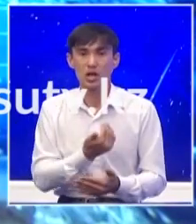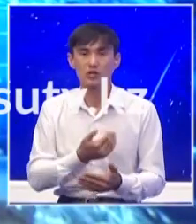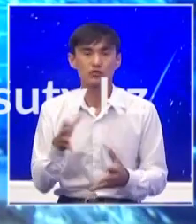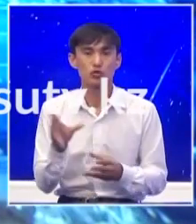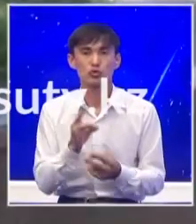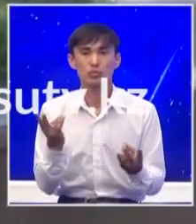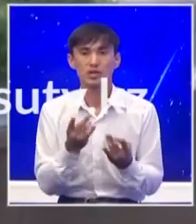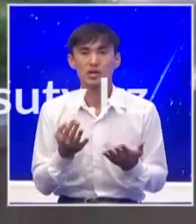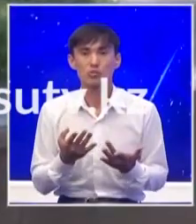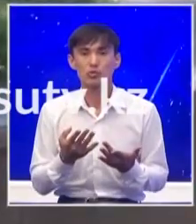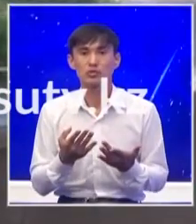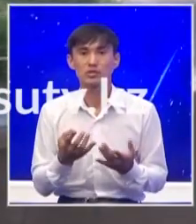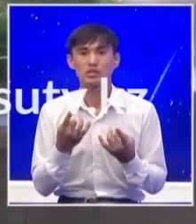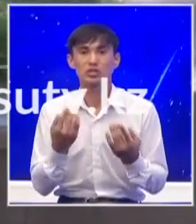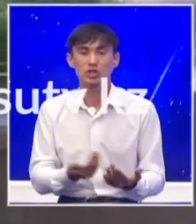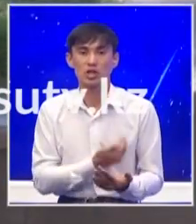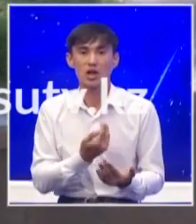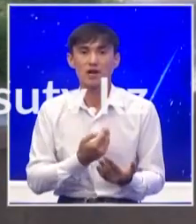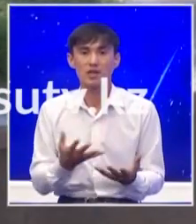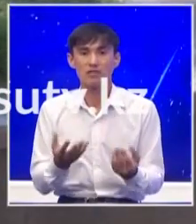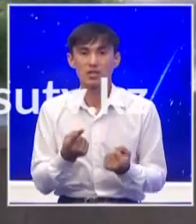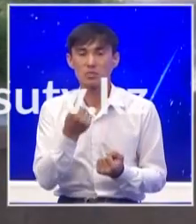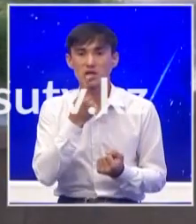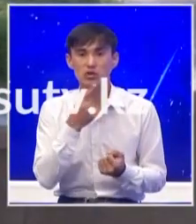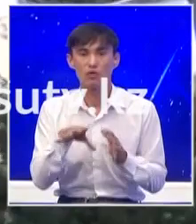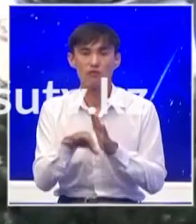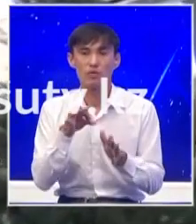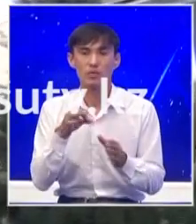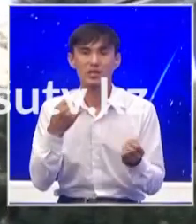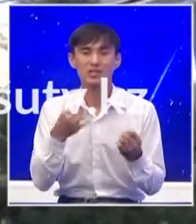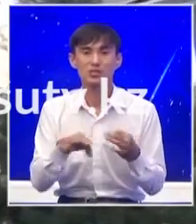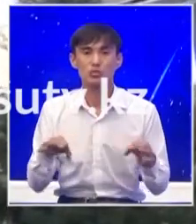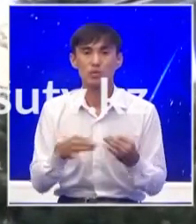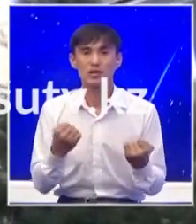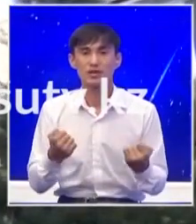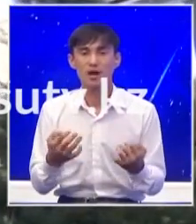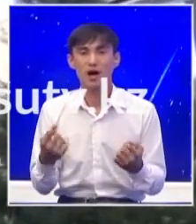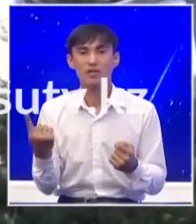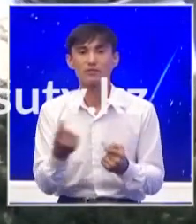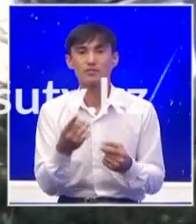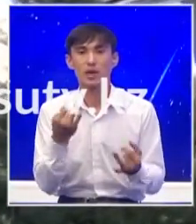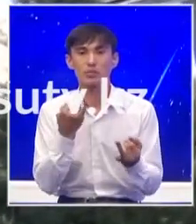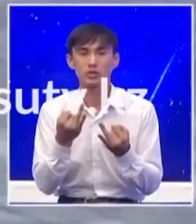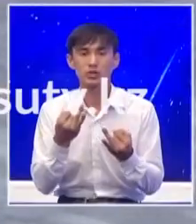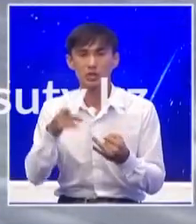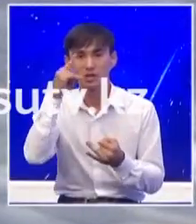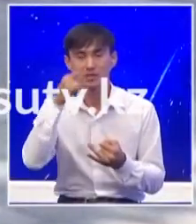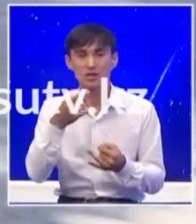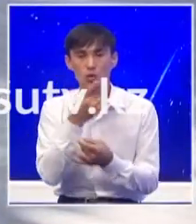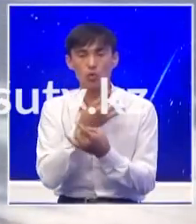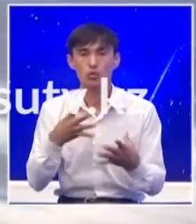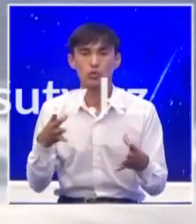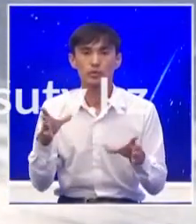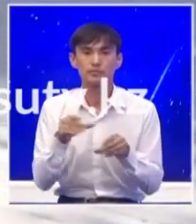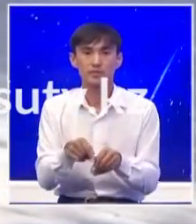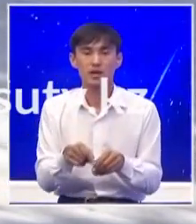этого потребуется – искреннее желание овладеть языком выбранного инструмента и одновременно с этим приобщиться к казахской культуре. А